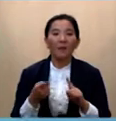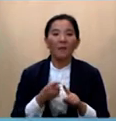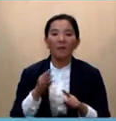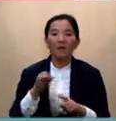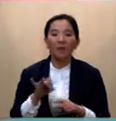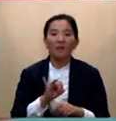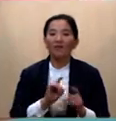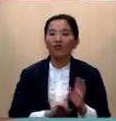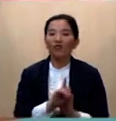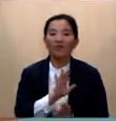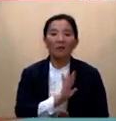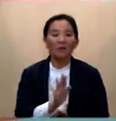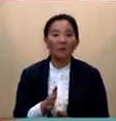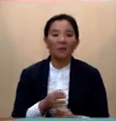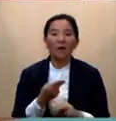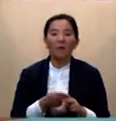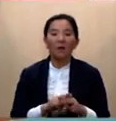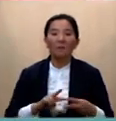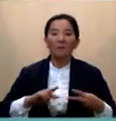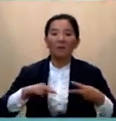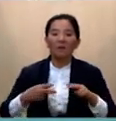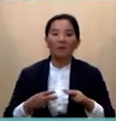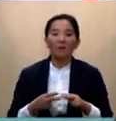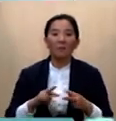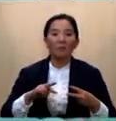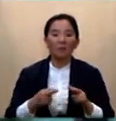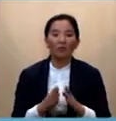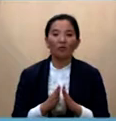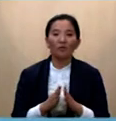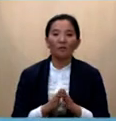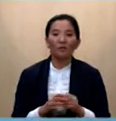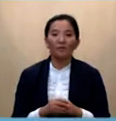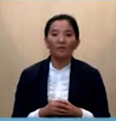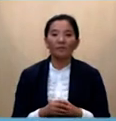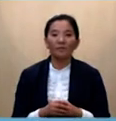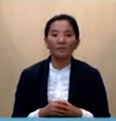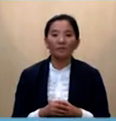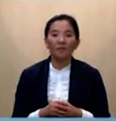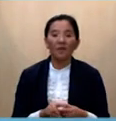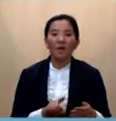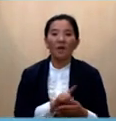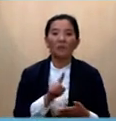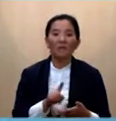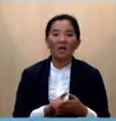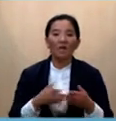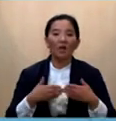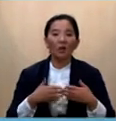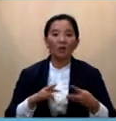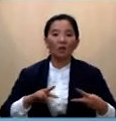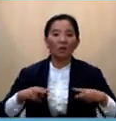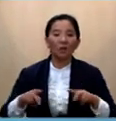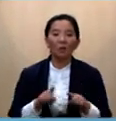не начинала, меняется половинками. Поменяйтесь. Вы туда. Обязательно воротами